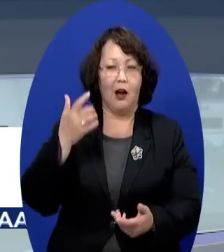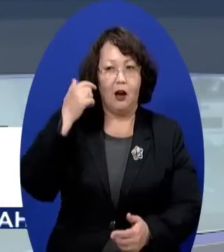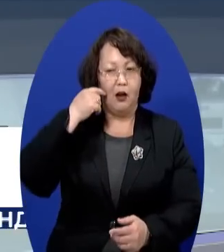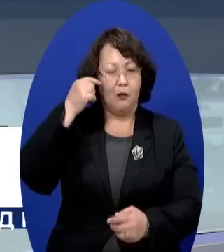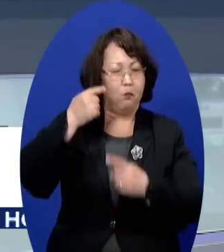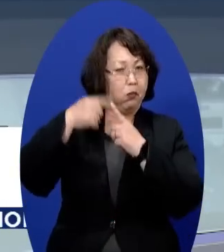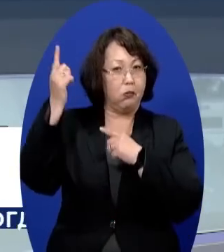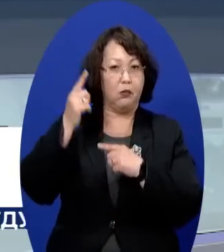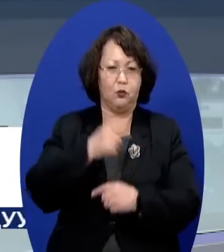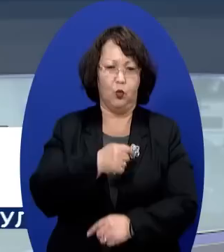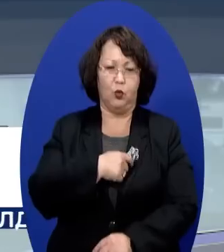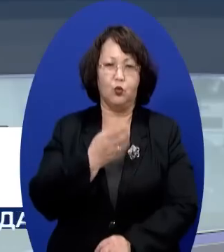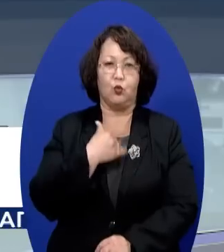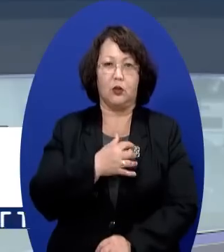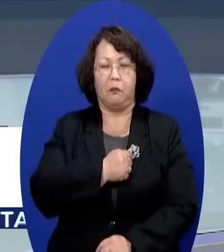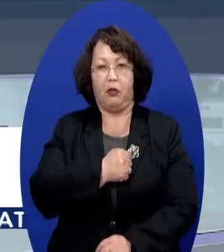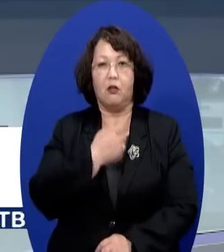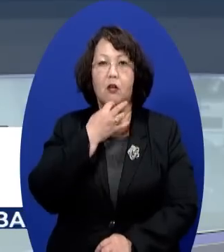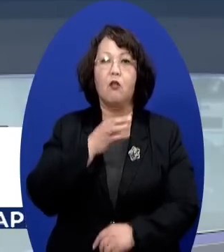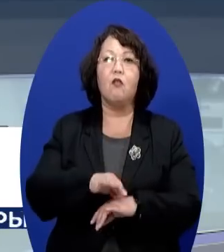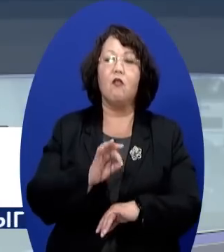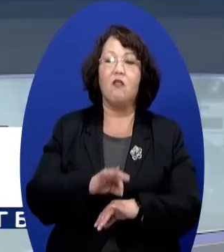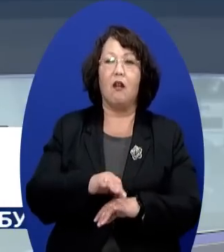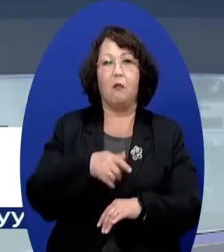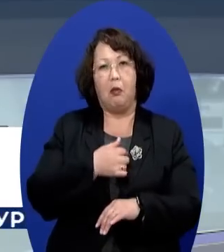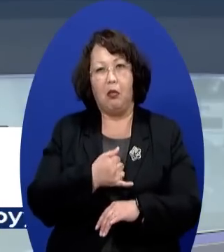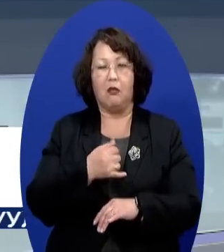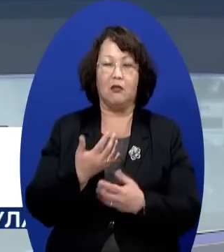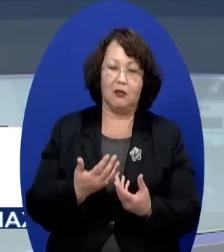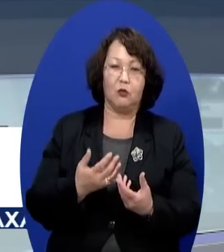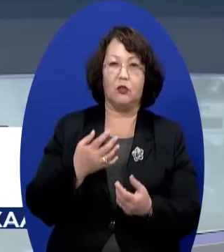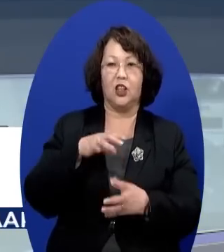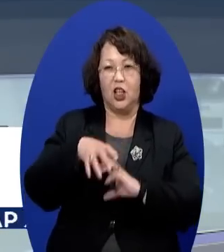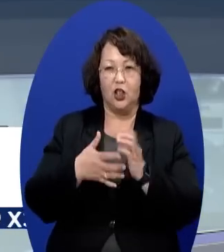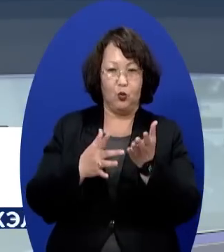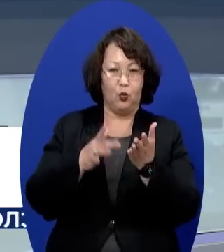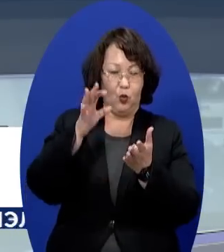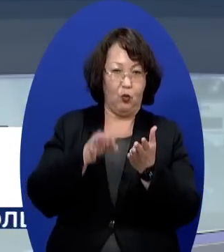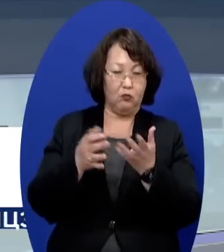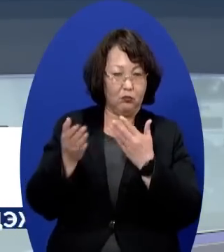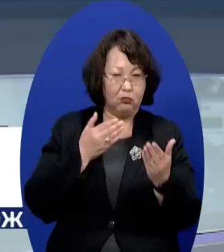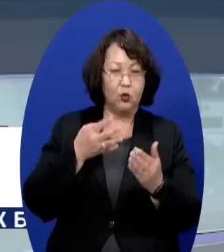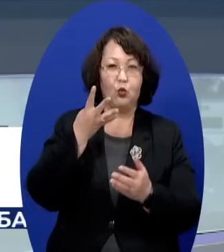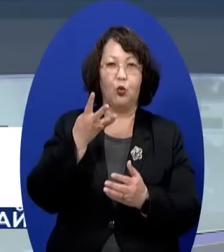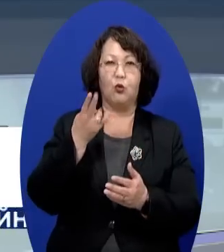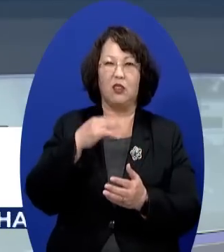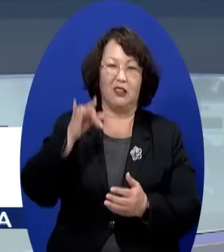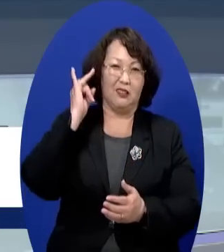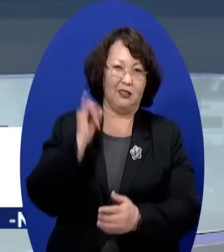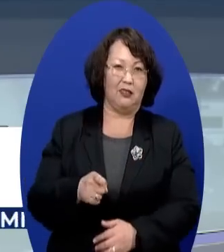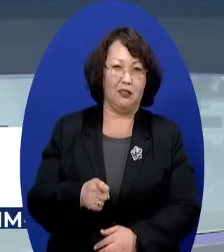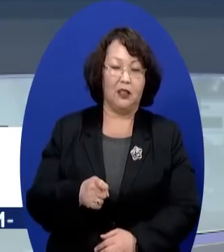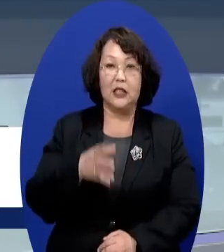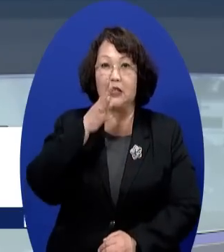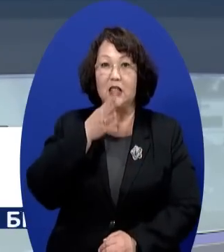ам дундах цусны даралт ихсэлтийн хэмжээ дэлхийн дунджаас 4 дахин их байгаа. Мөн одоо жил ирэх бүр энэ төрлийн өвчлөлийн